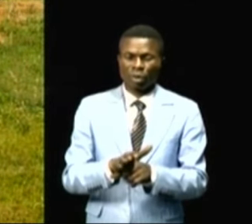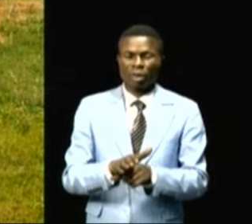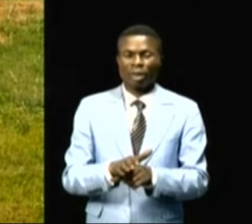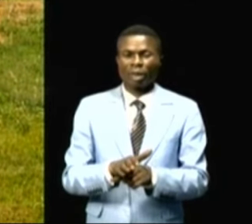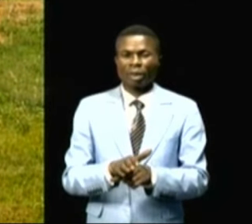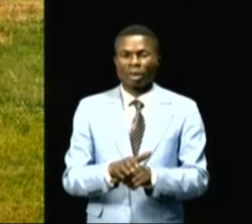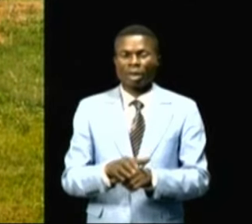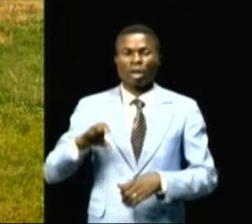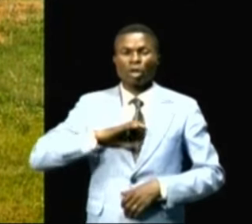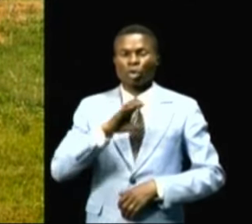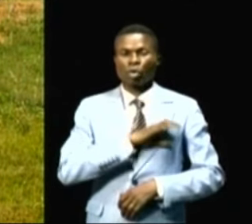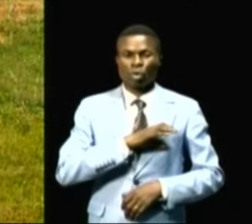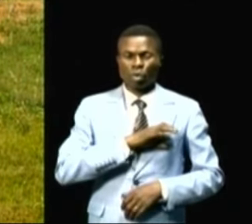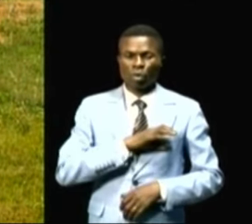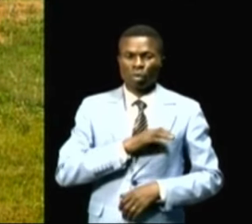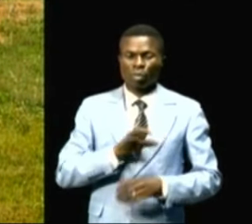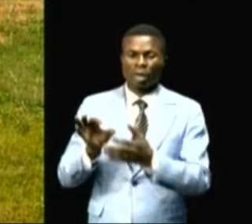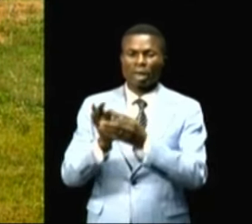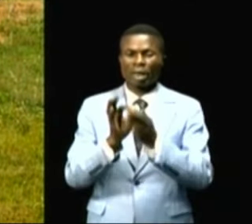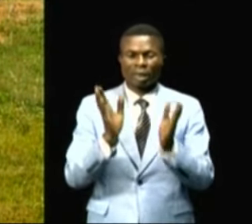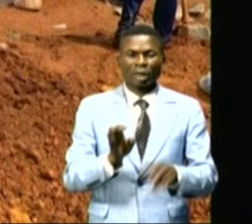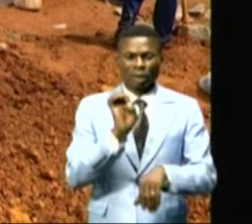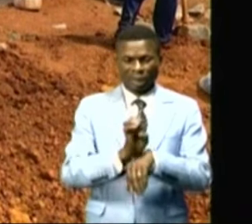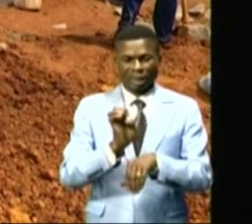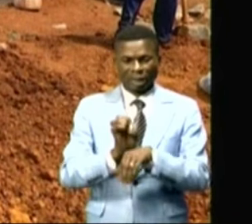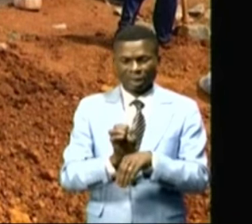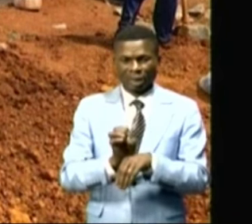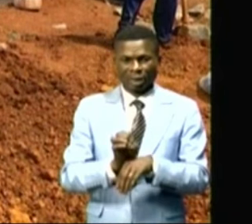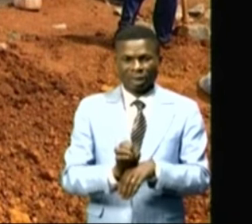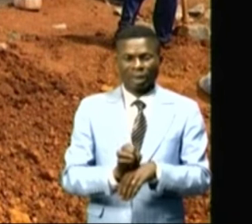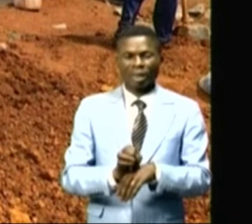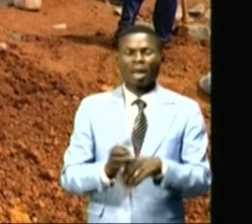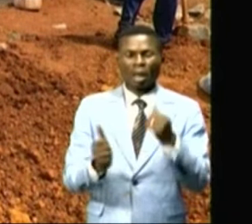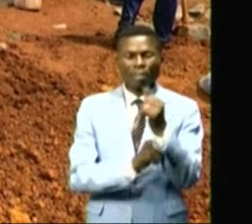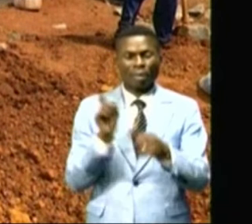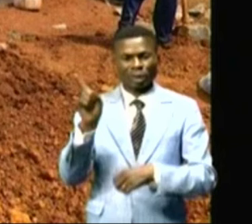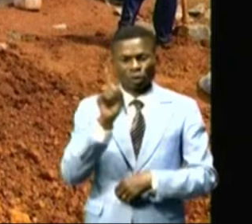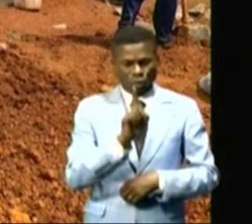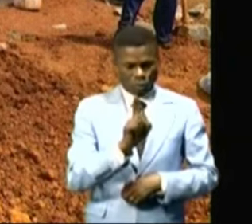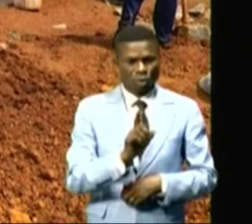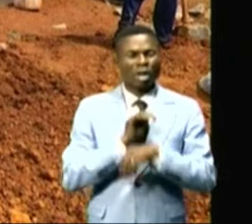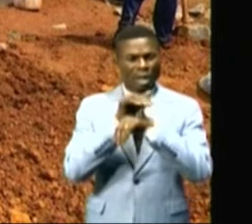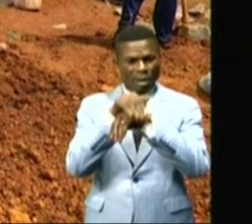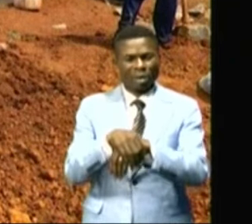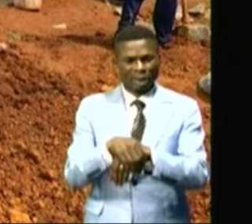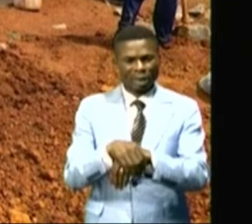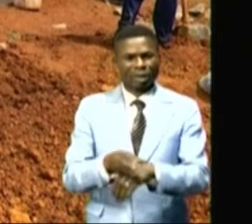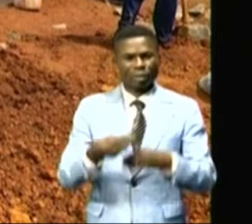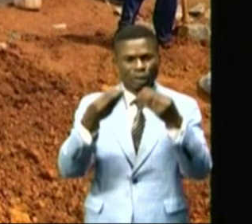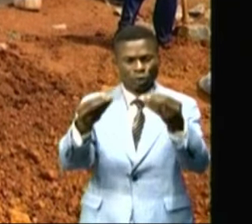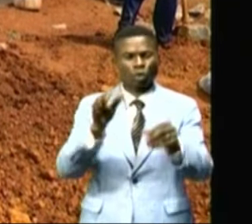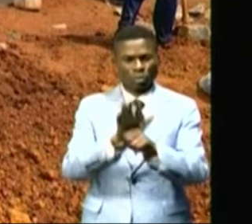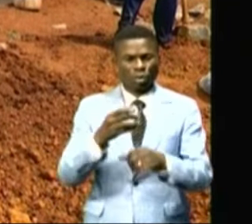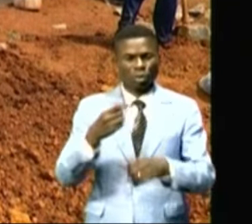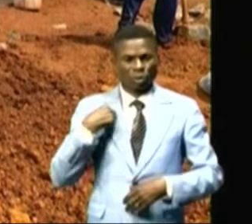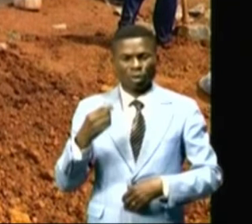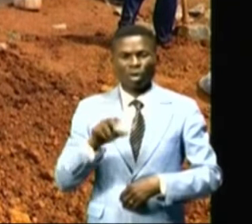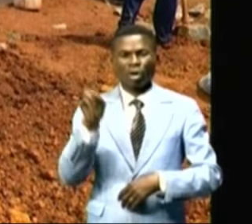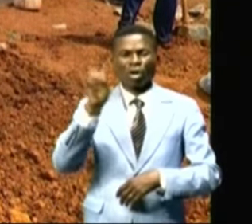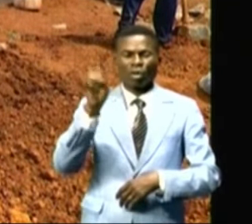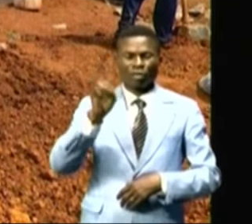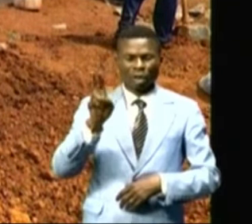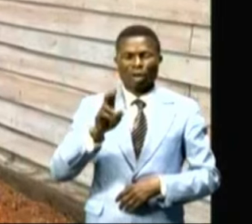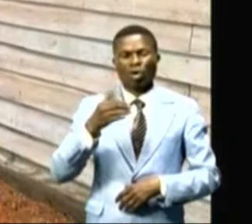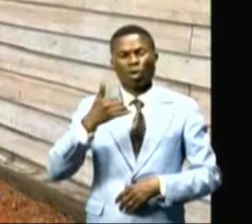le comité laïque de coordination des églises et des individus, même des boutiques en ligne, Vodacom, beaucoup de gens